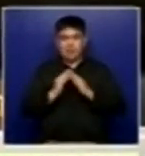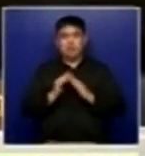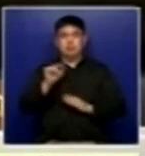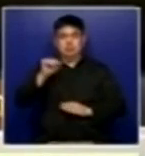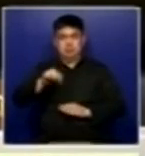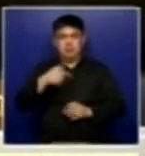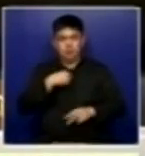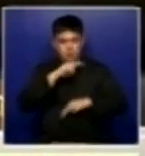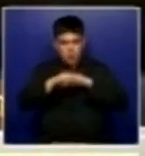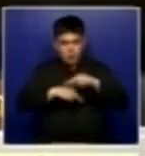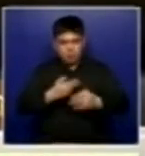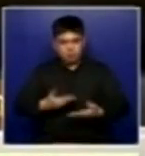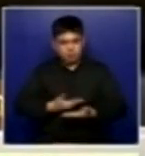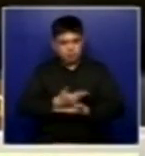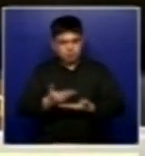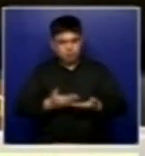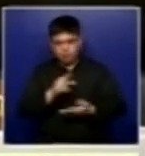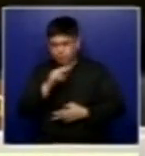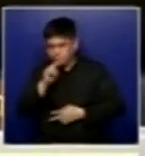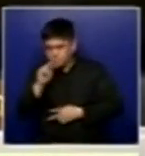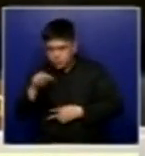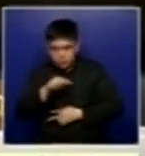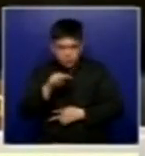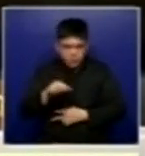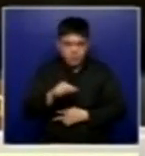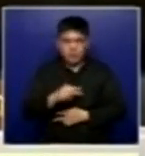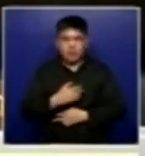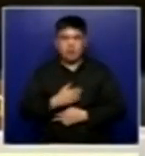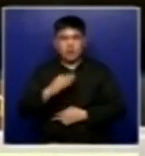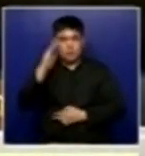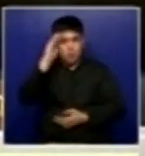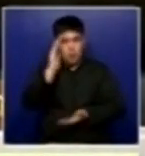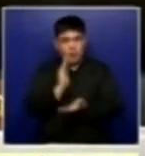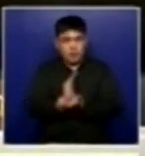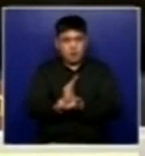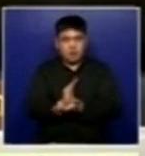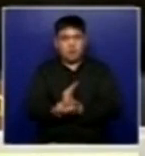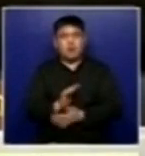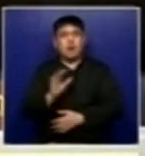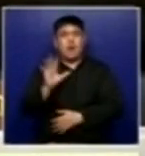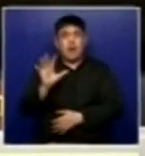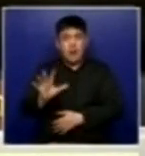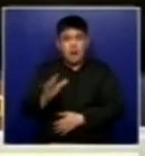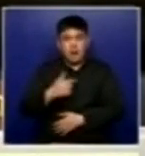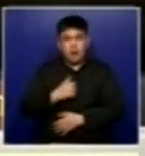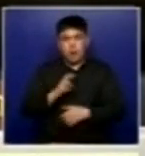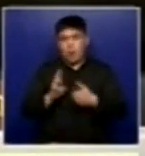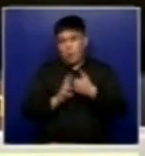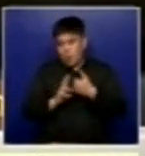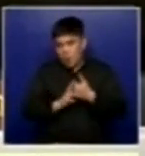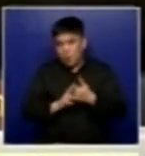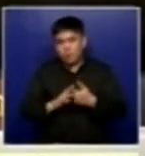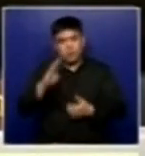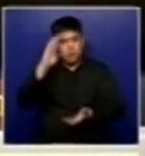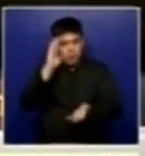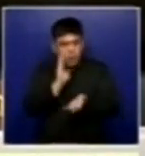ครับพร้อมกับองค์การชาติก็ได้ออกคำสั่งให้ผู้บัญชาการผู้บังคับการตำรวจนครบาล5นะครับผู้กำกับรองผู้กำกับปราบปรามสารวัตรป